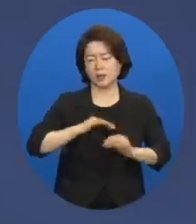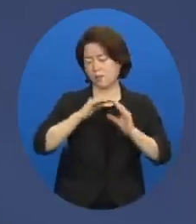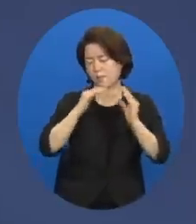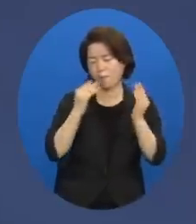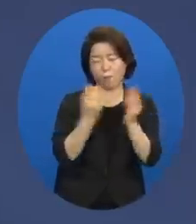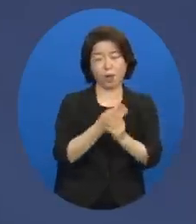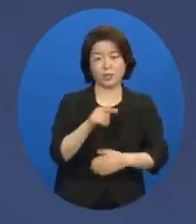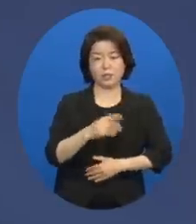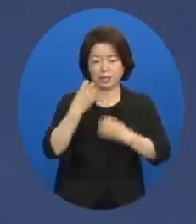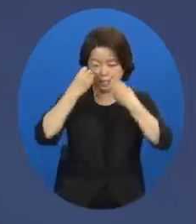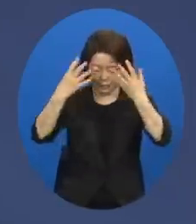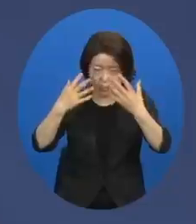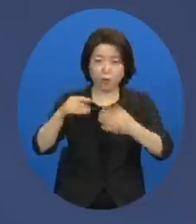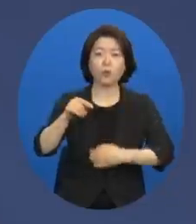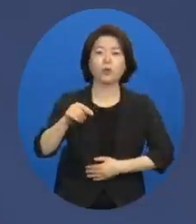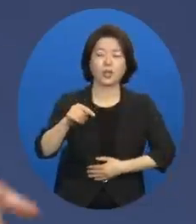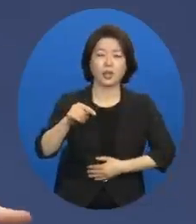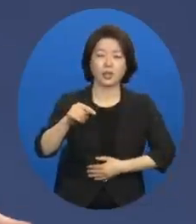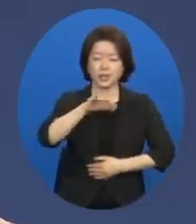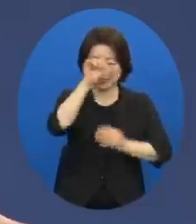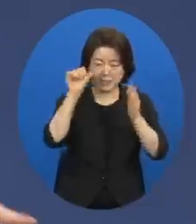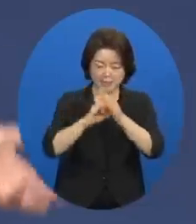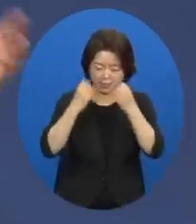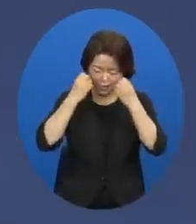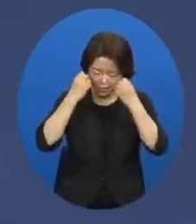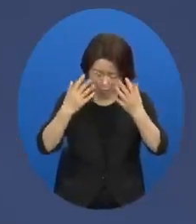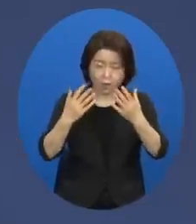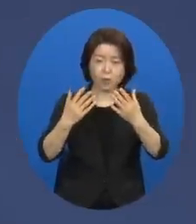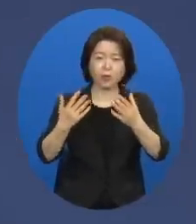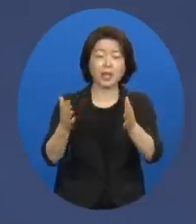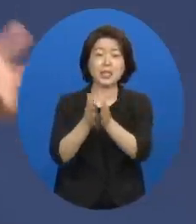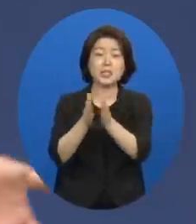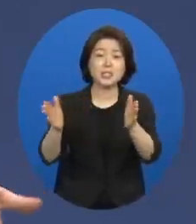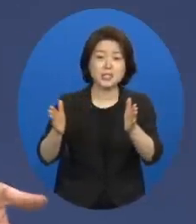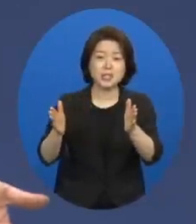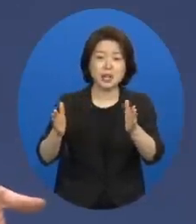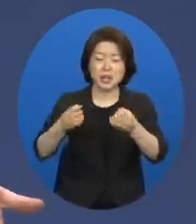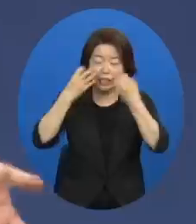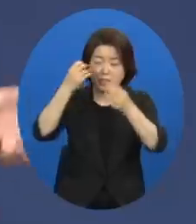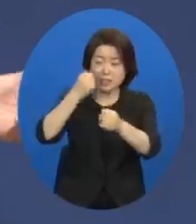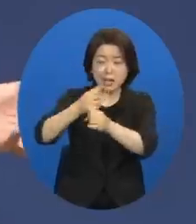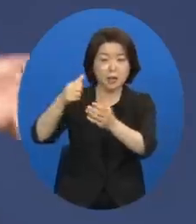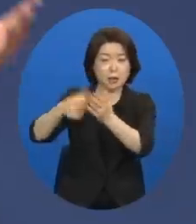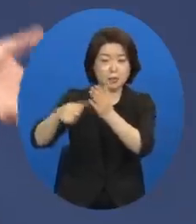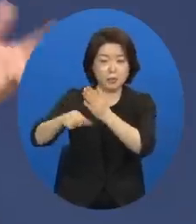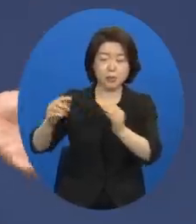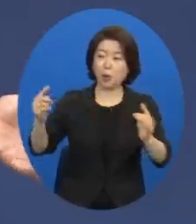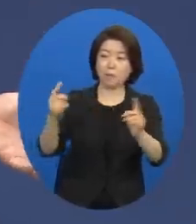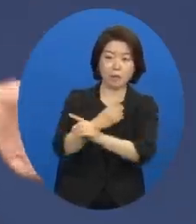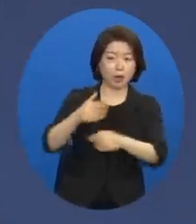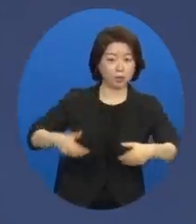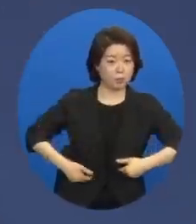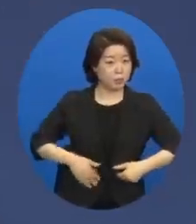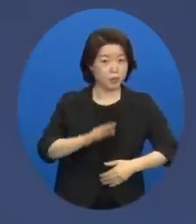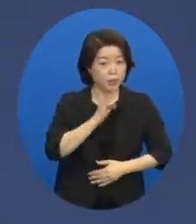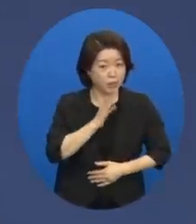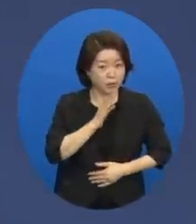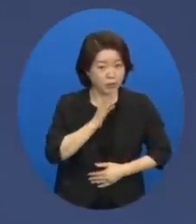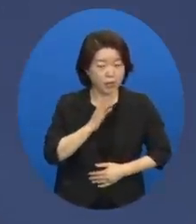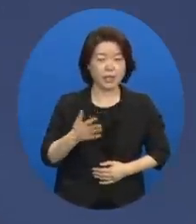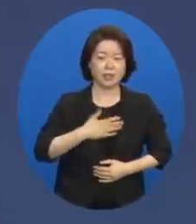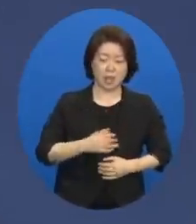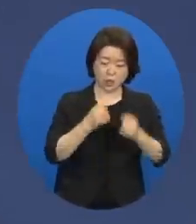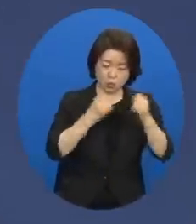완전히 새롭게 인생 새롭게 시작하는 새 피조물로 바뀔 필요가 있어요. 나는